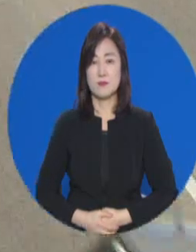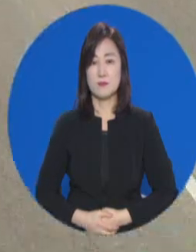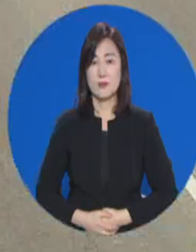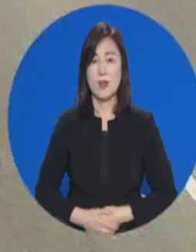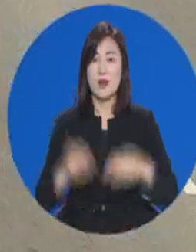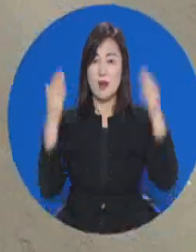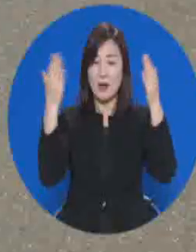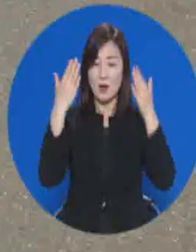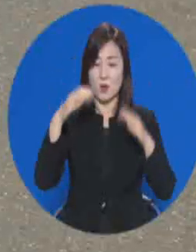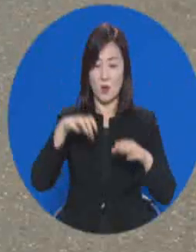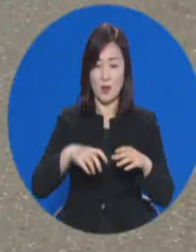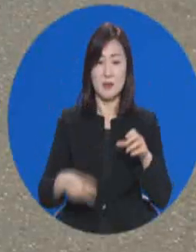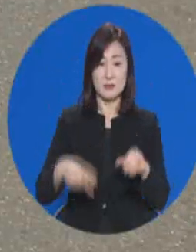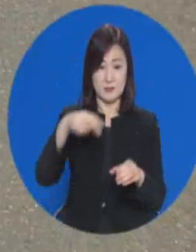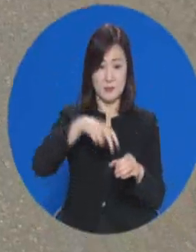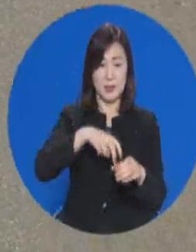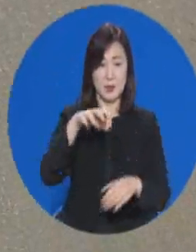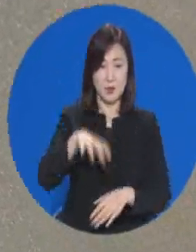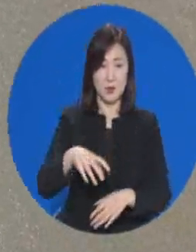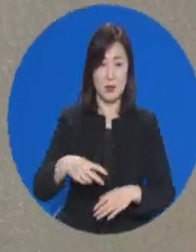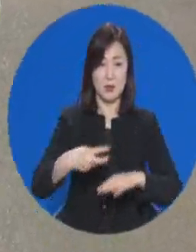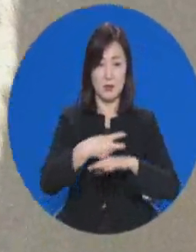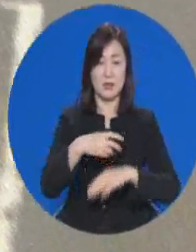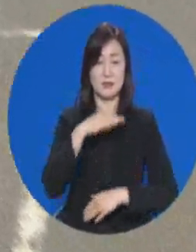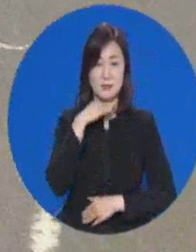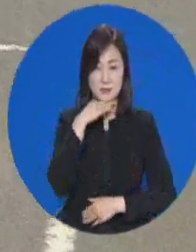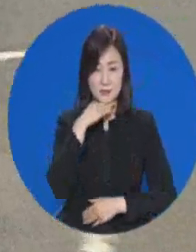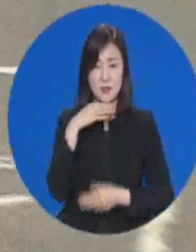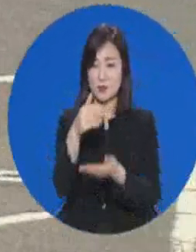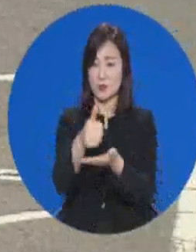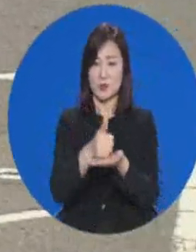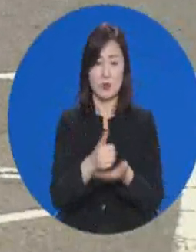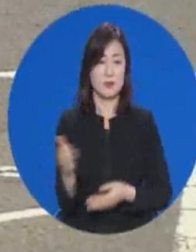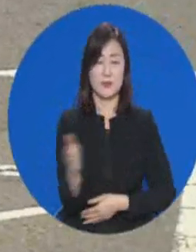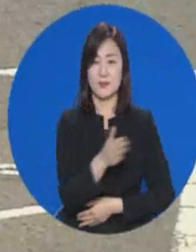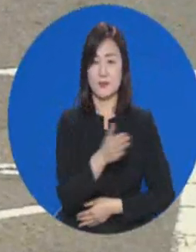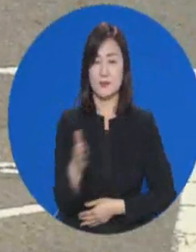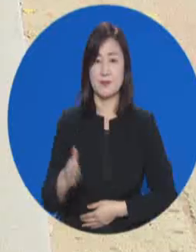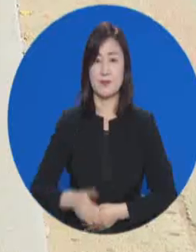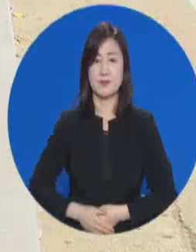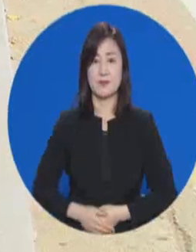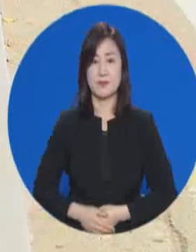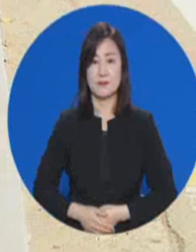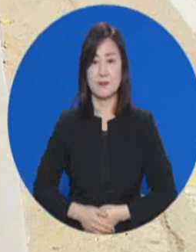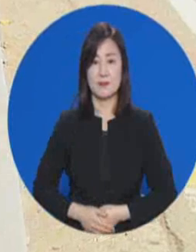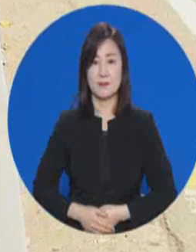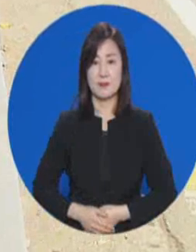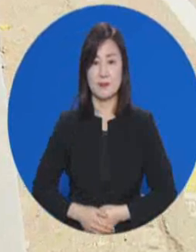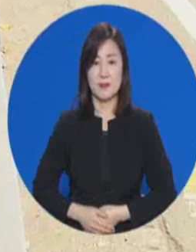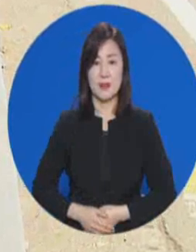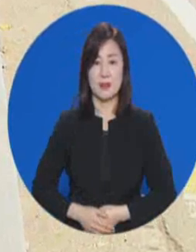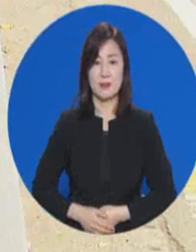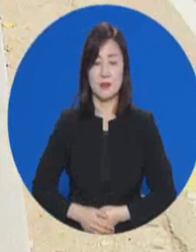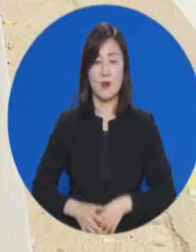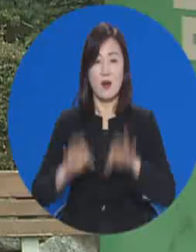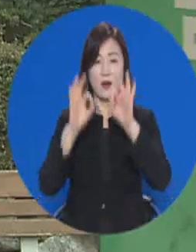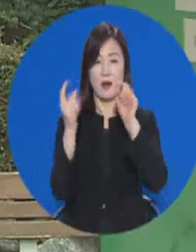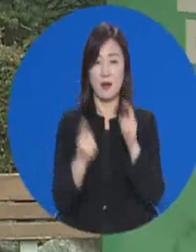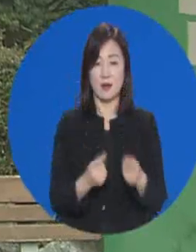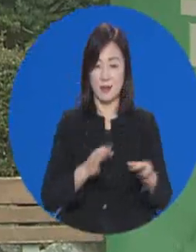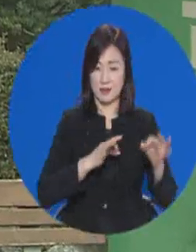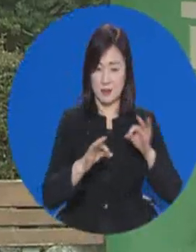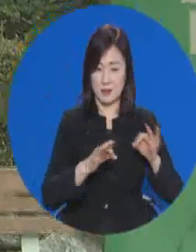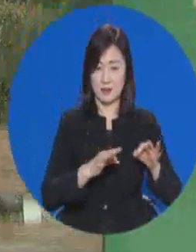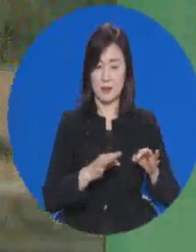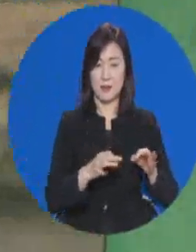학교 앞 승강장, 시내버스를 기다리는 승객들을 찾아보기 힘듭니다. 대형 할인 매장이 자리한 또 다른